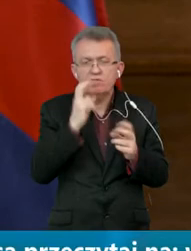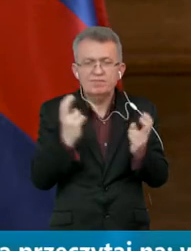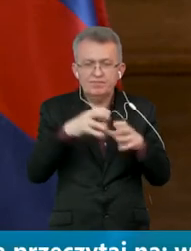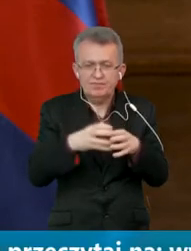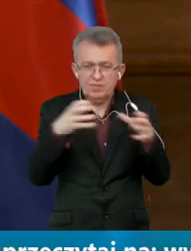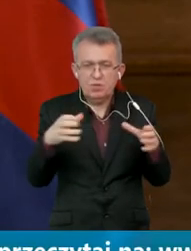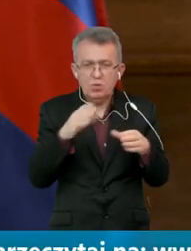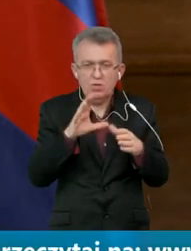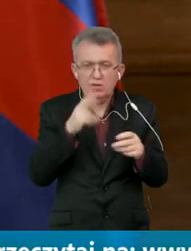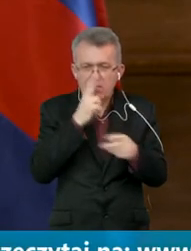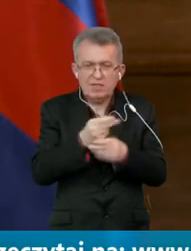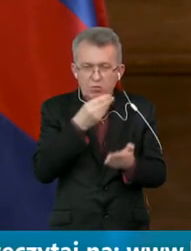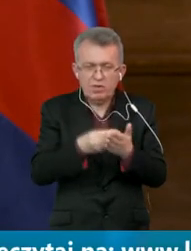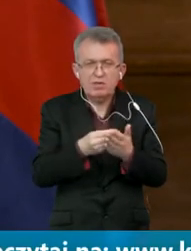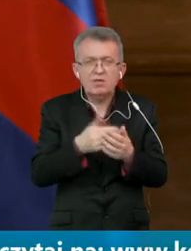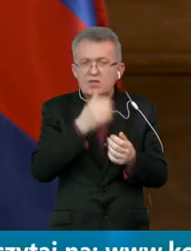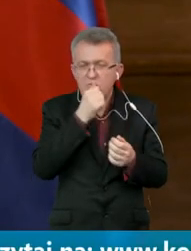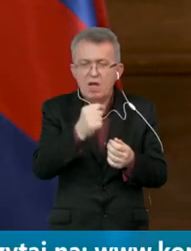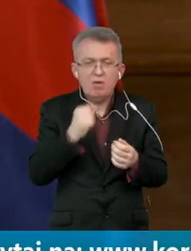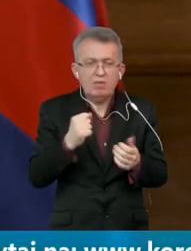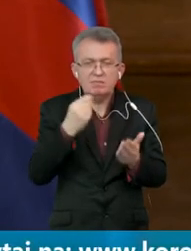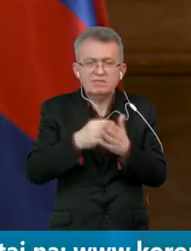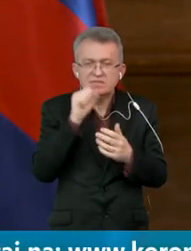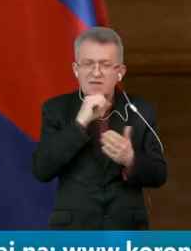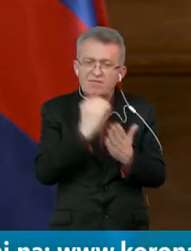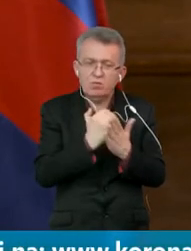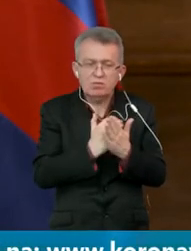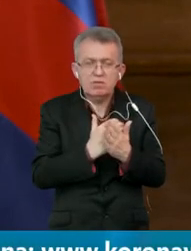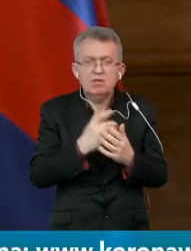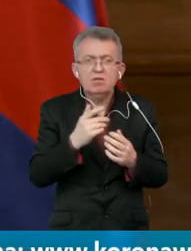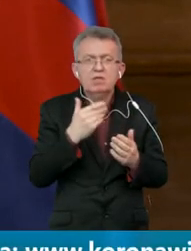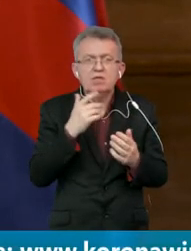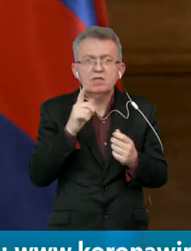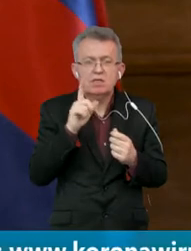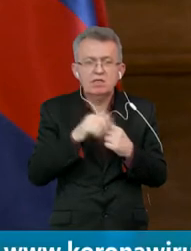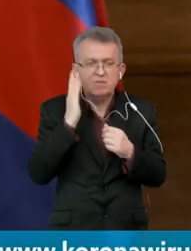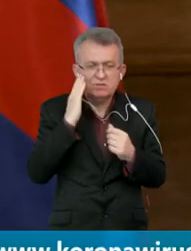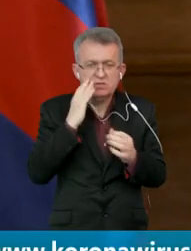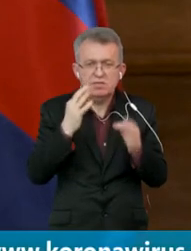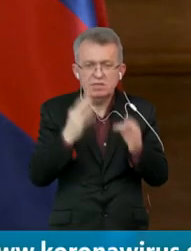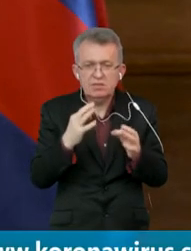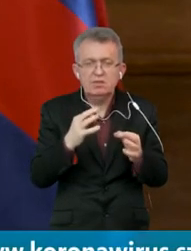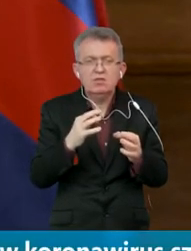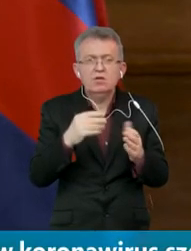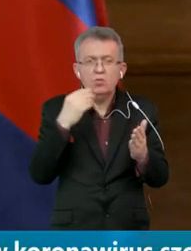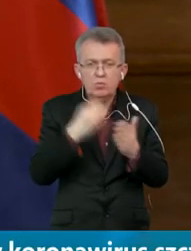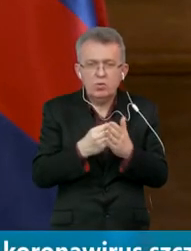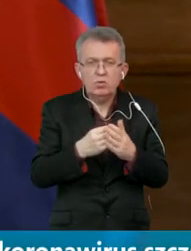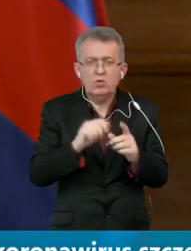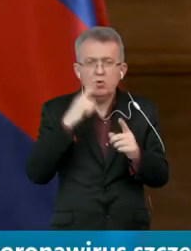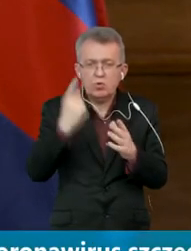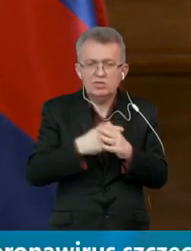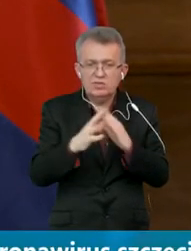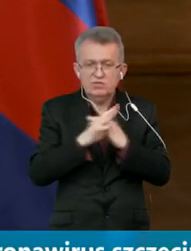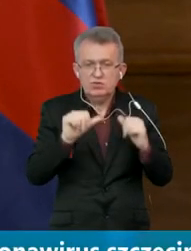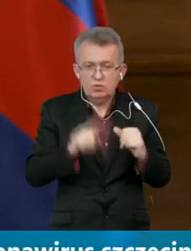strefę płatnego parkowania, nie mogą nabyć abonamentu rocznego na starych zasadach? Prowadzi to do sytuacji, iż mieszkańcy obecnej strefy wykupują abonament roczny za